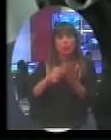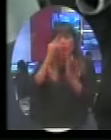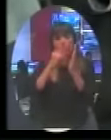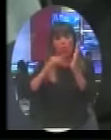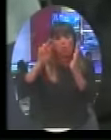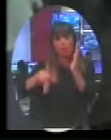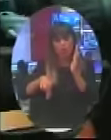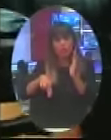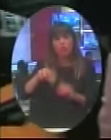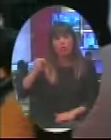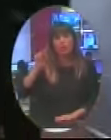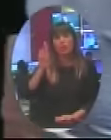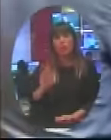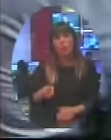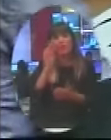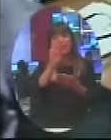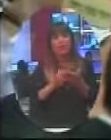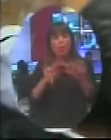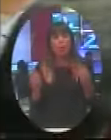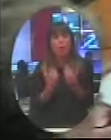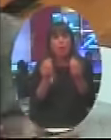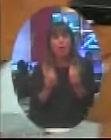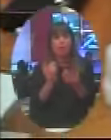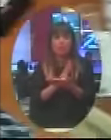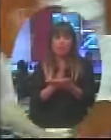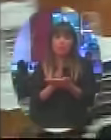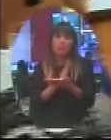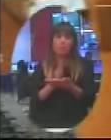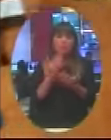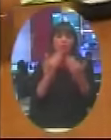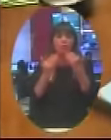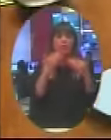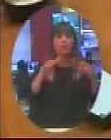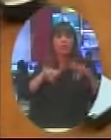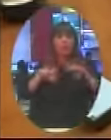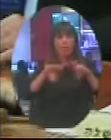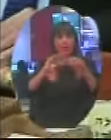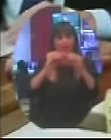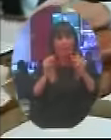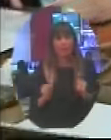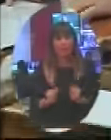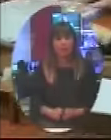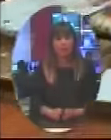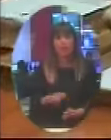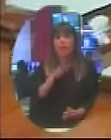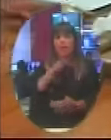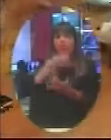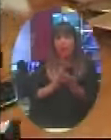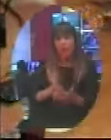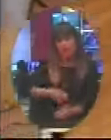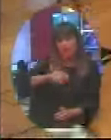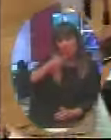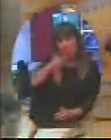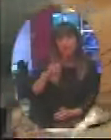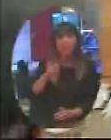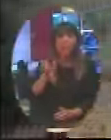ליכולת לקרוא חומרים ולהכין את עצמם לישיבות הקבינט. הבעיה עם חלק מהשרים עצמם, כך ליברמן, שלא באים לקרוא את